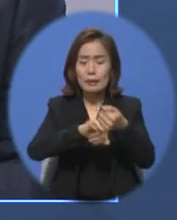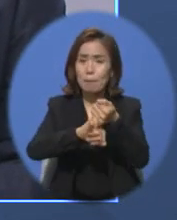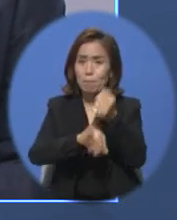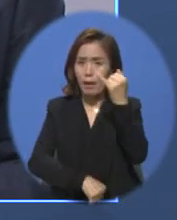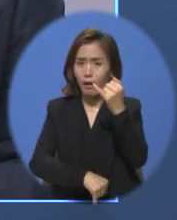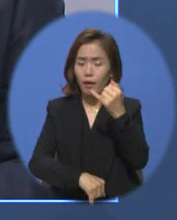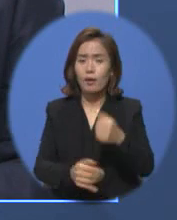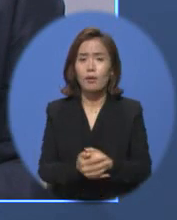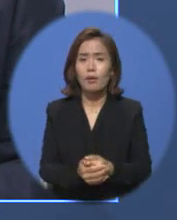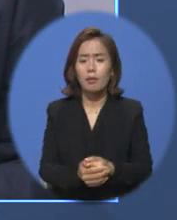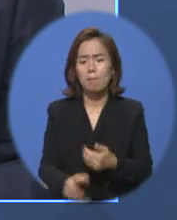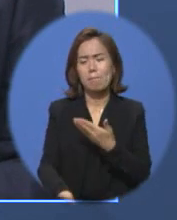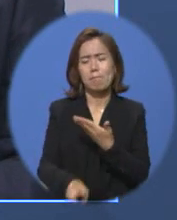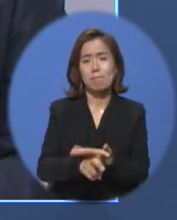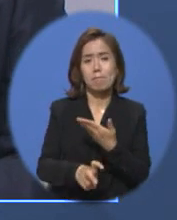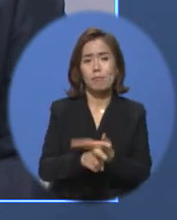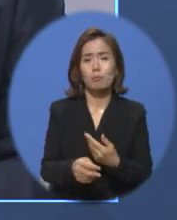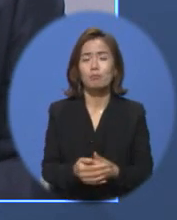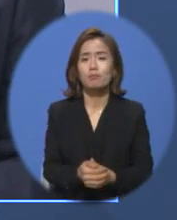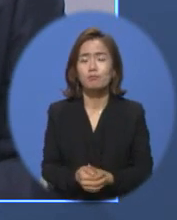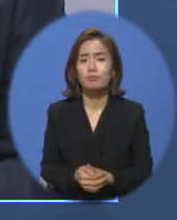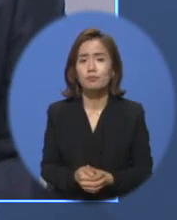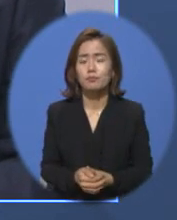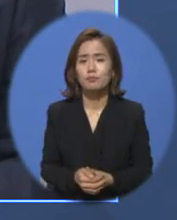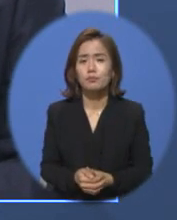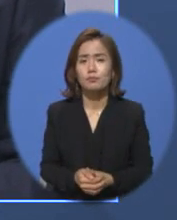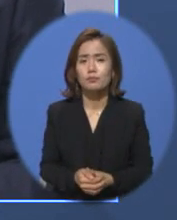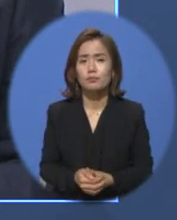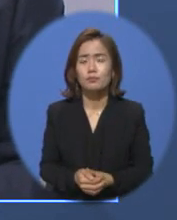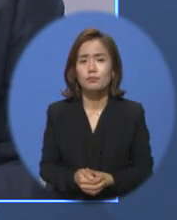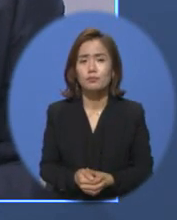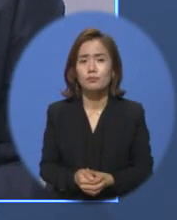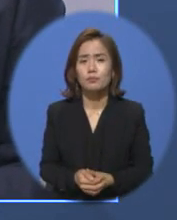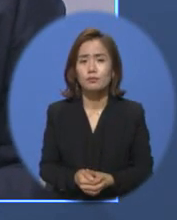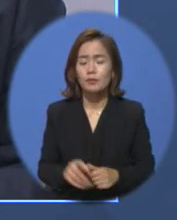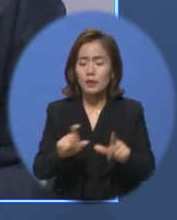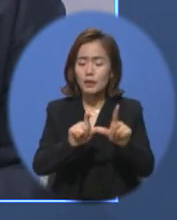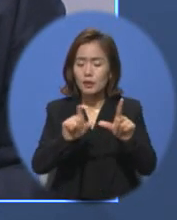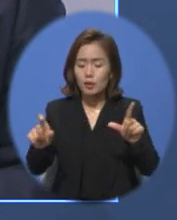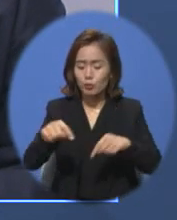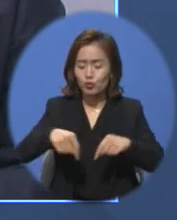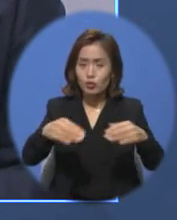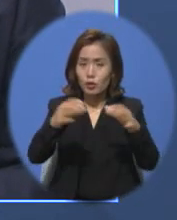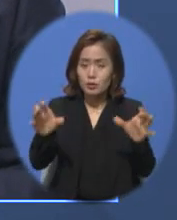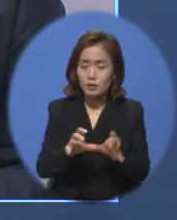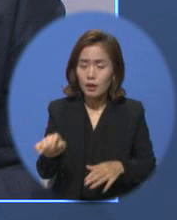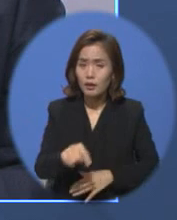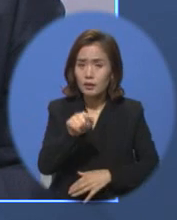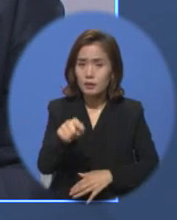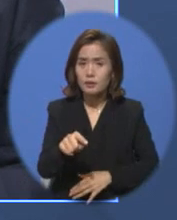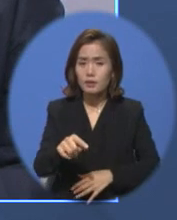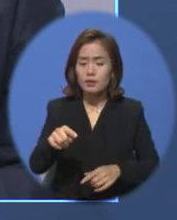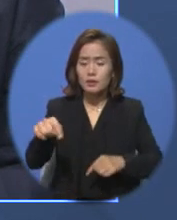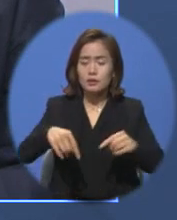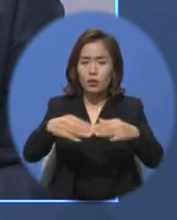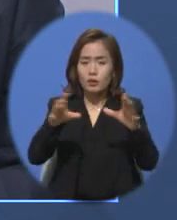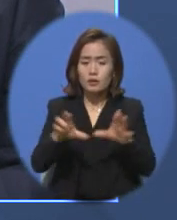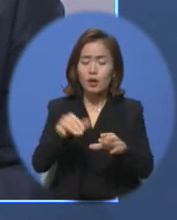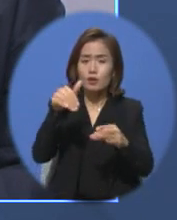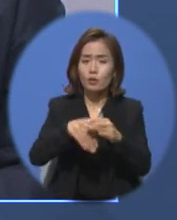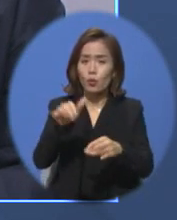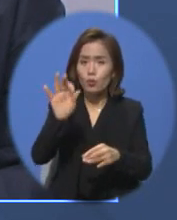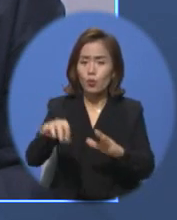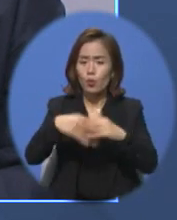것입니다.그들은 반칙을저질렀다.일부정당들은 심지어산하정당들에게선거자금을빌려주고